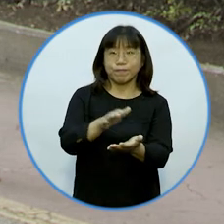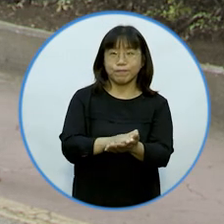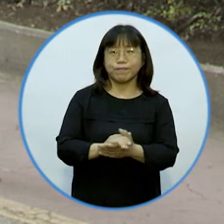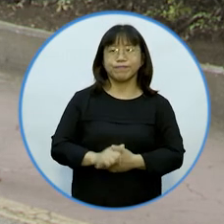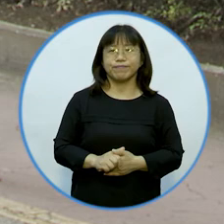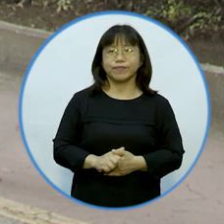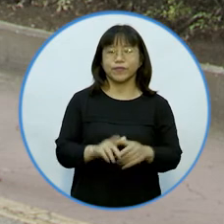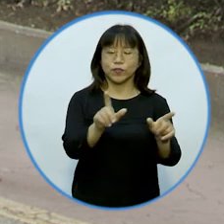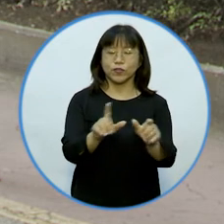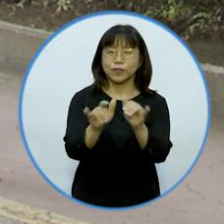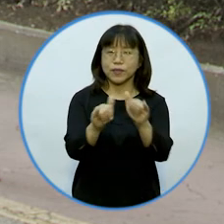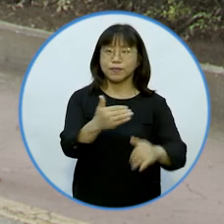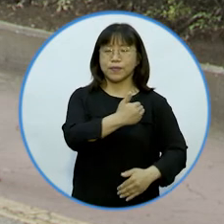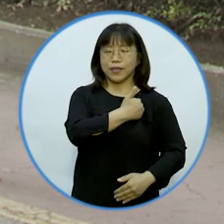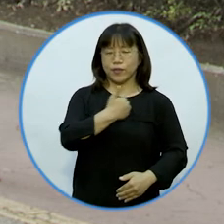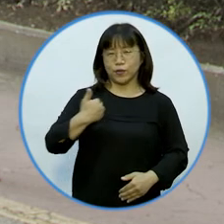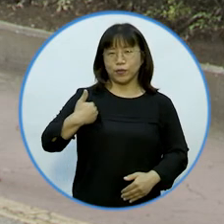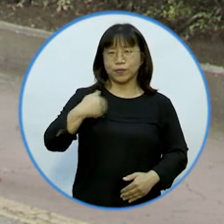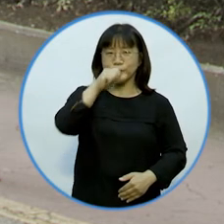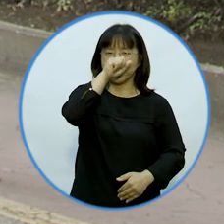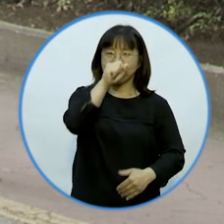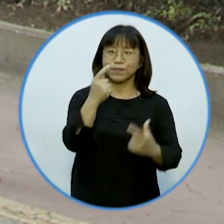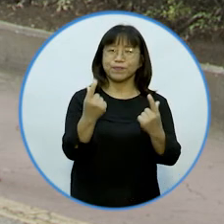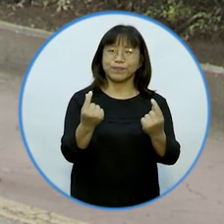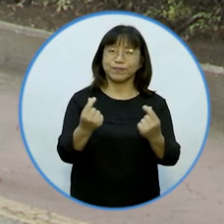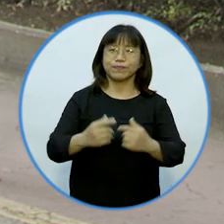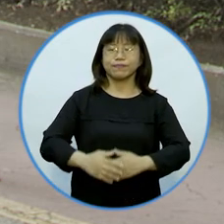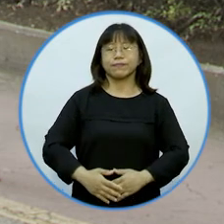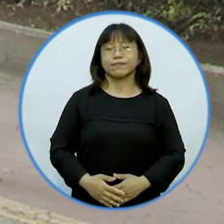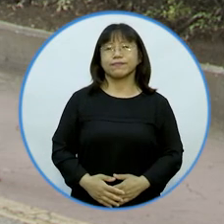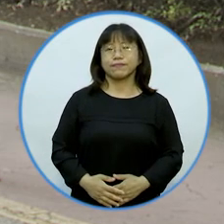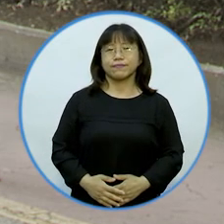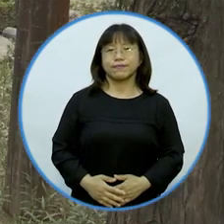단장했습니다. 주민들께서 만족하고 사용하셨으면 좋겠습니다.